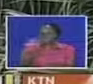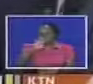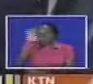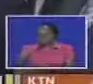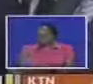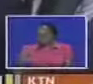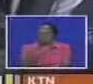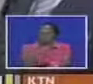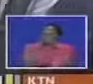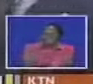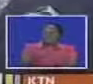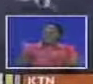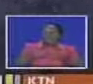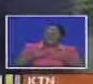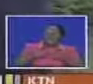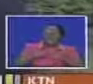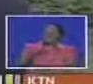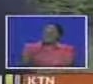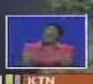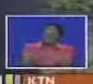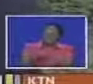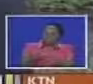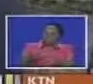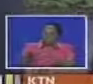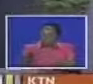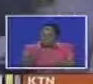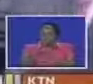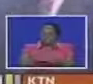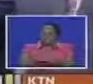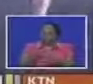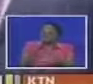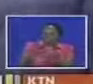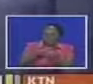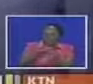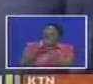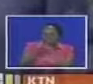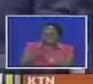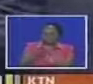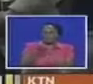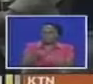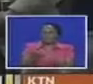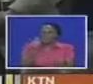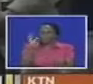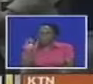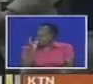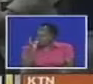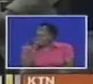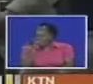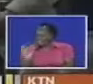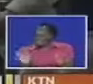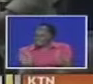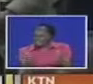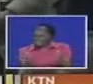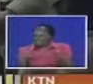Rwanda, Tanzania, Burundi na Uhabeshi walioshiriki kwa mara ya kwanza mwaka huu. Kibaki aliwahimiza wanamichezo kutilia maanani mchezo huo,